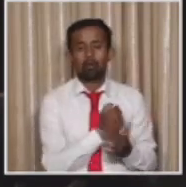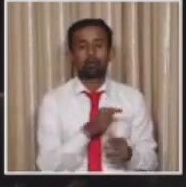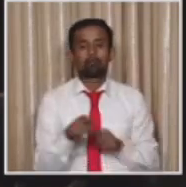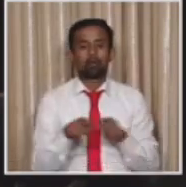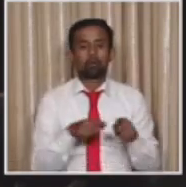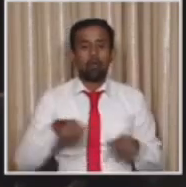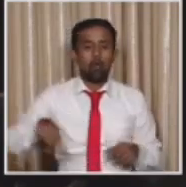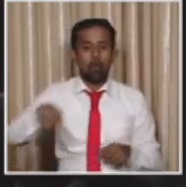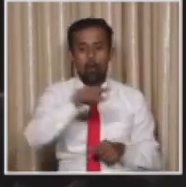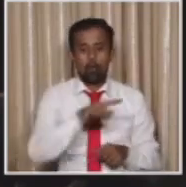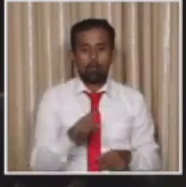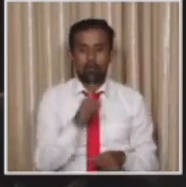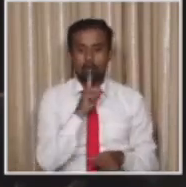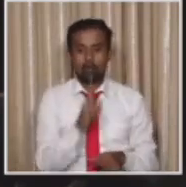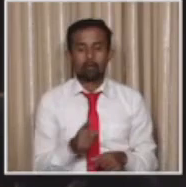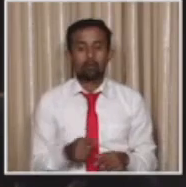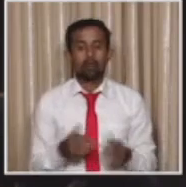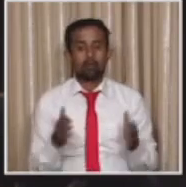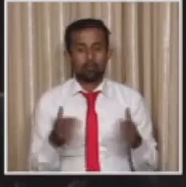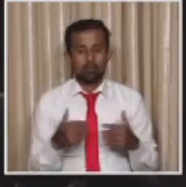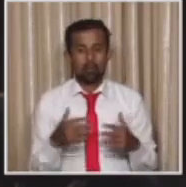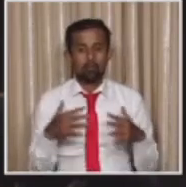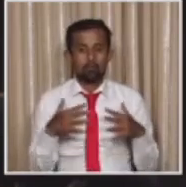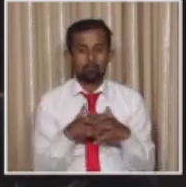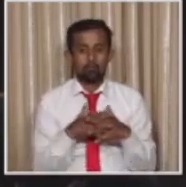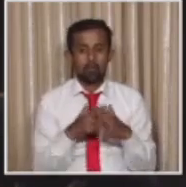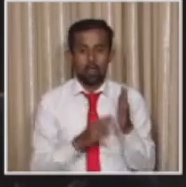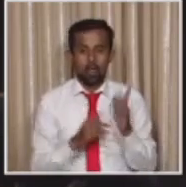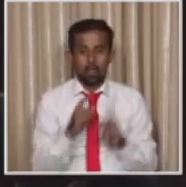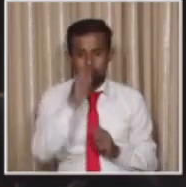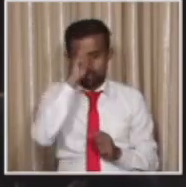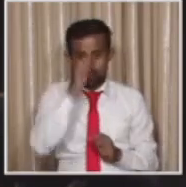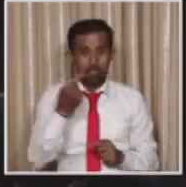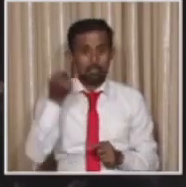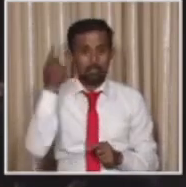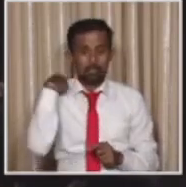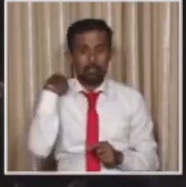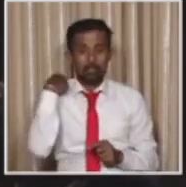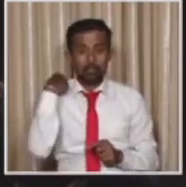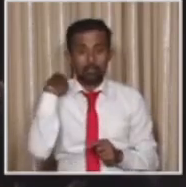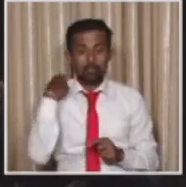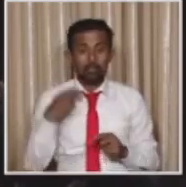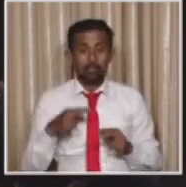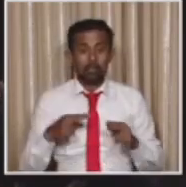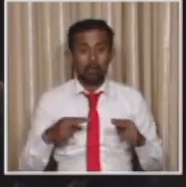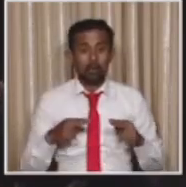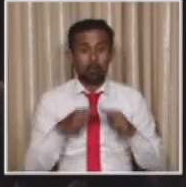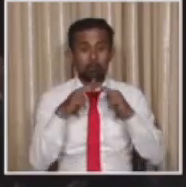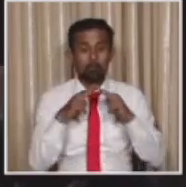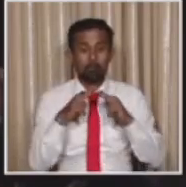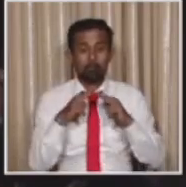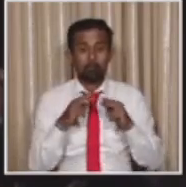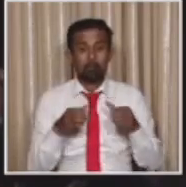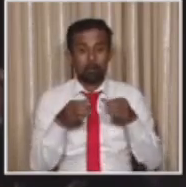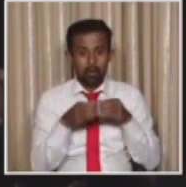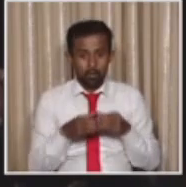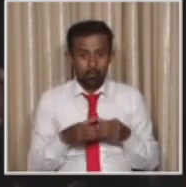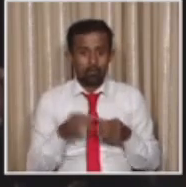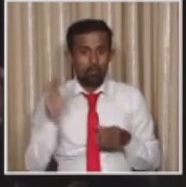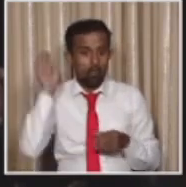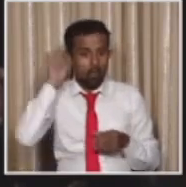දෙනාම කියන්නේ. දැන් තවමත් විජයසේකර රාජපක්ෂ මැතිතුමනි, ඊයේ අපි පරමාණු බල ශක්ති අධිකාරියත් එක්ක කතා කරා. අපි ඔවුන්ගෙන්